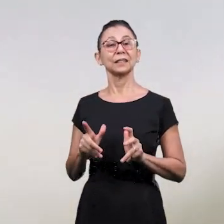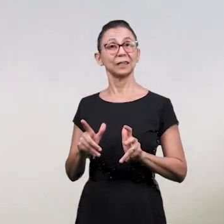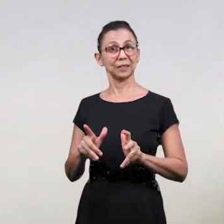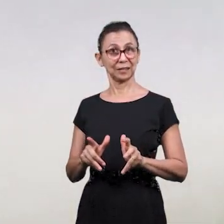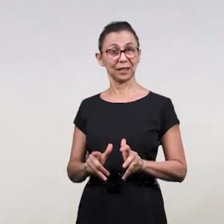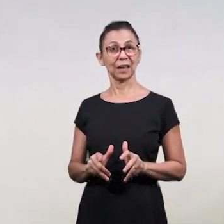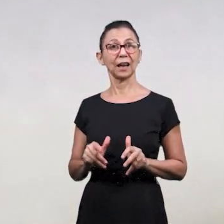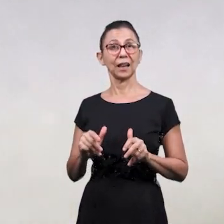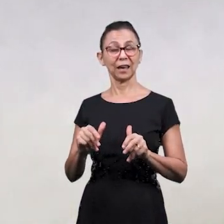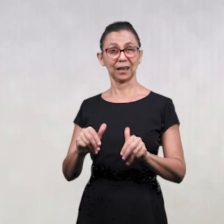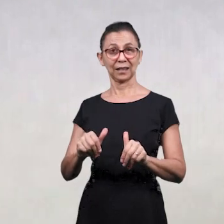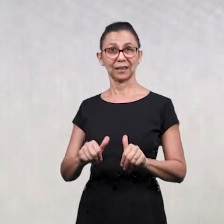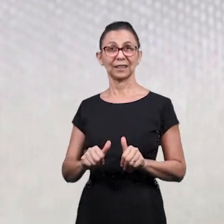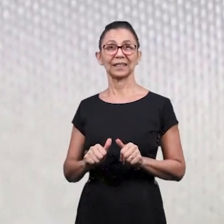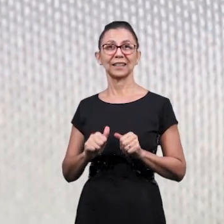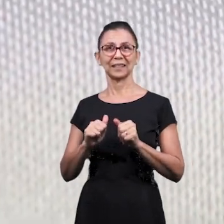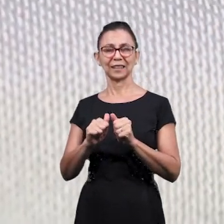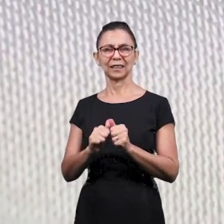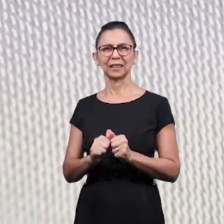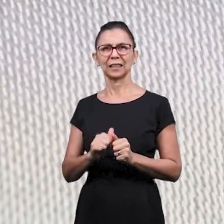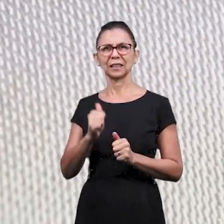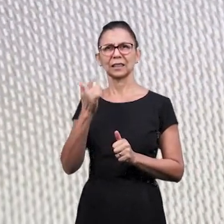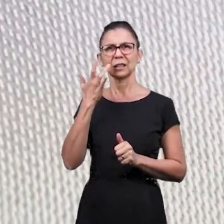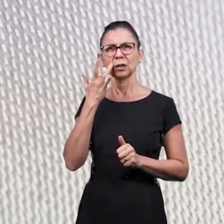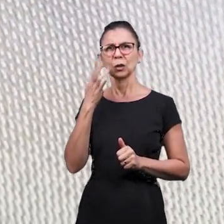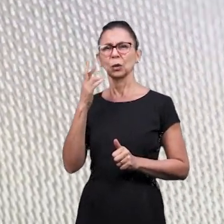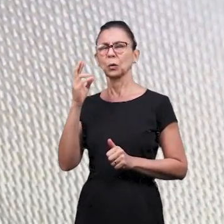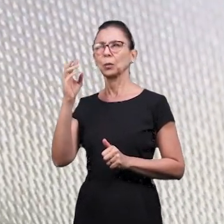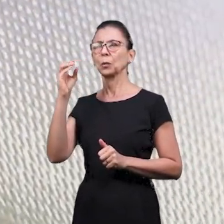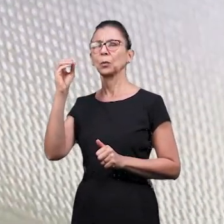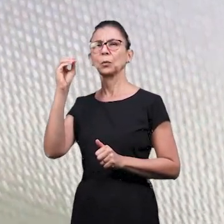чистым золотом из зафира.